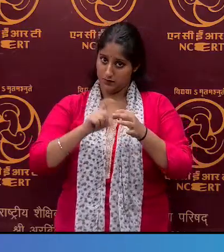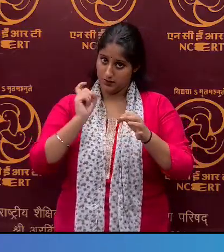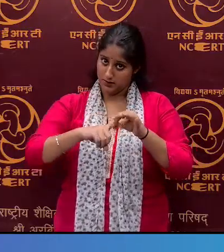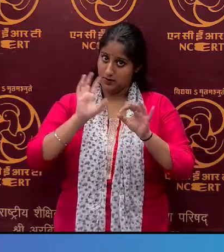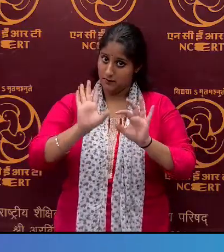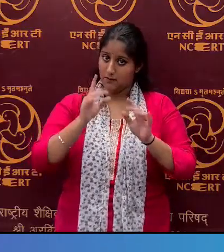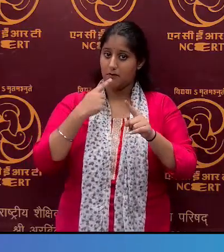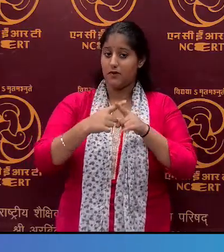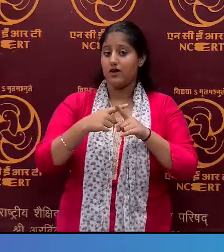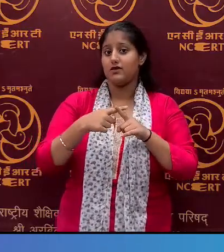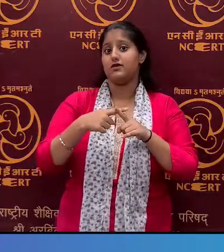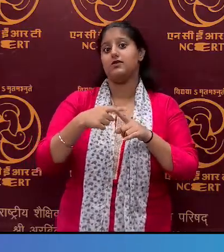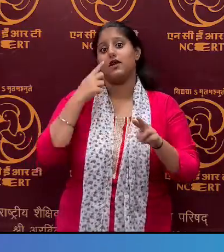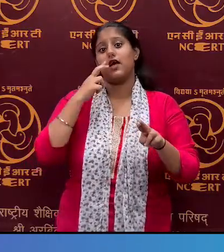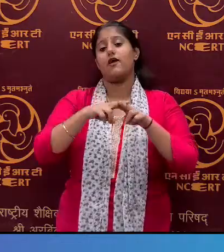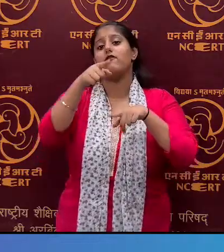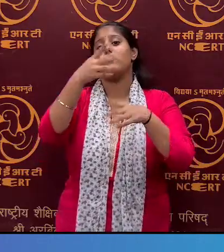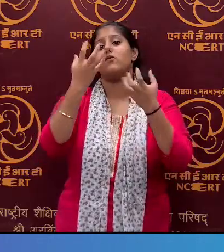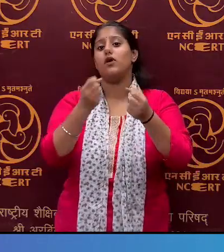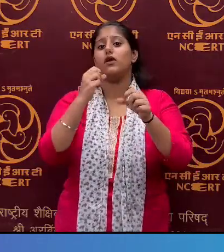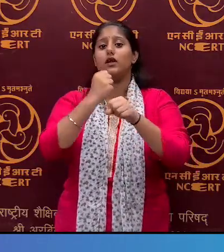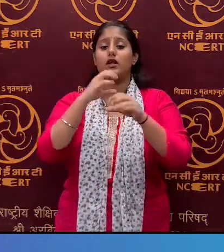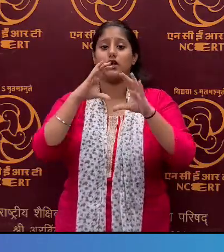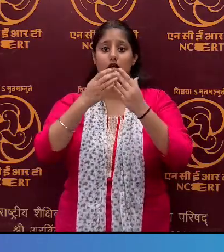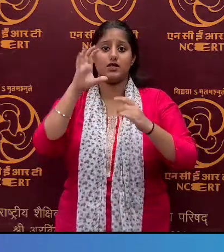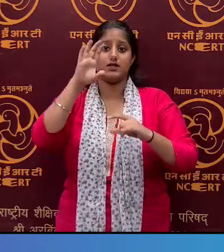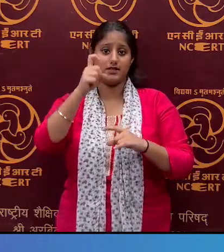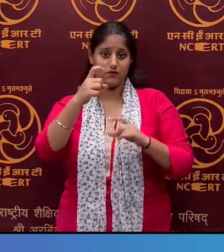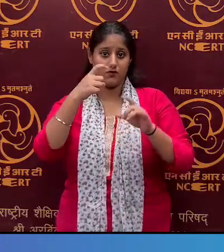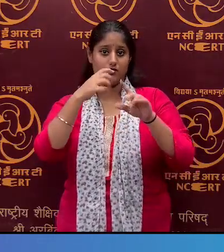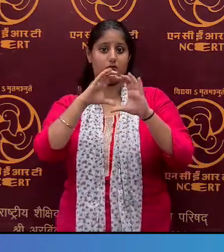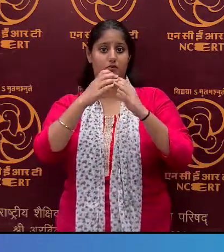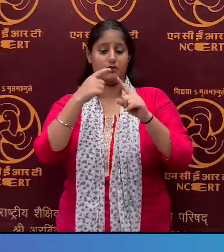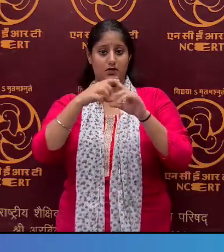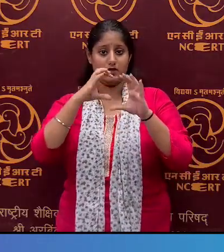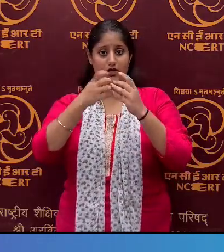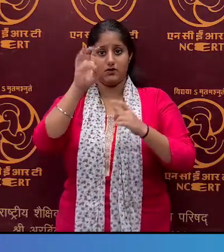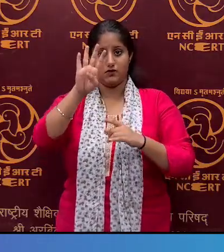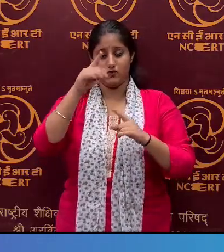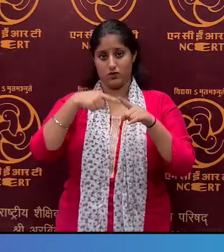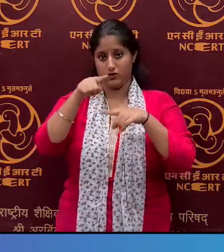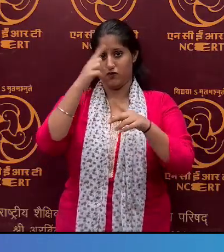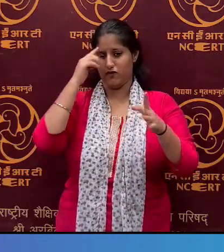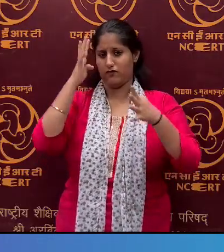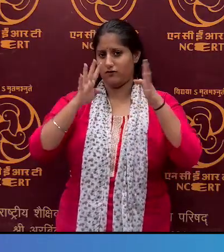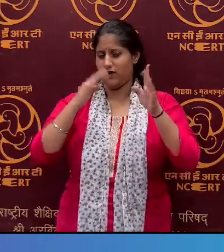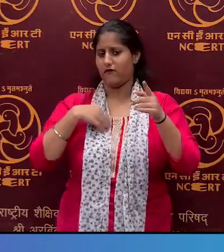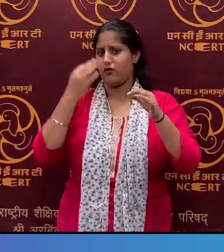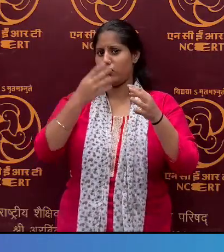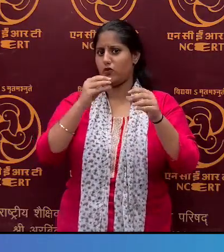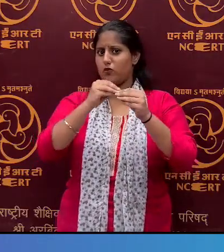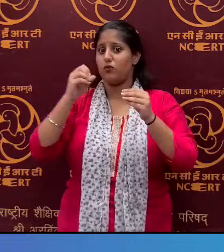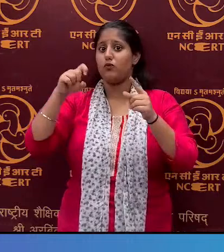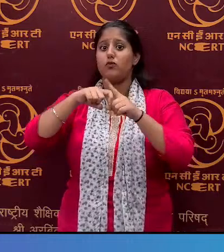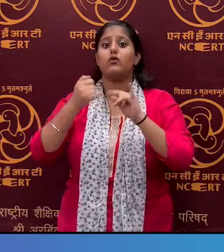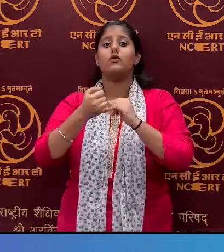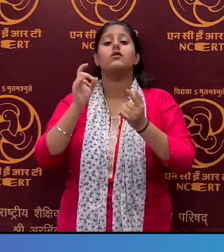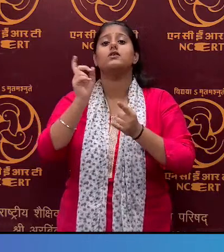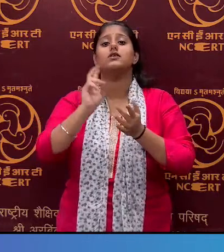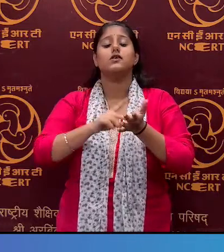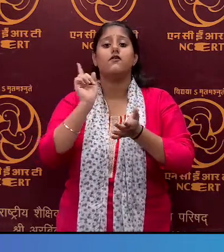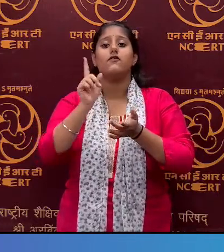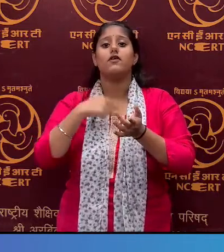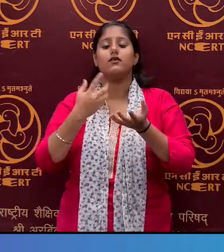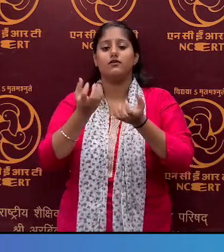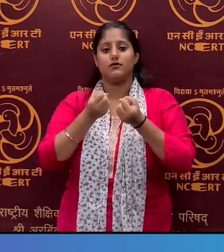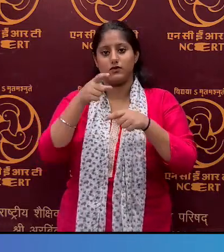रहिएगा, लेकिन अगर आप ग्रेड 4 और 7 के स्टूडेंट हैं और आपको ये चिंता है कि आपकी न्यू एनसीईआरटी टेक्स्ट बुक कहाँ मिलेंगी, तो इसकी चिंता बिल्कुल मत करिए,